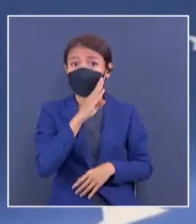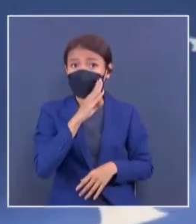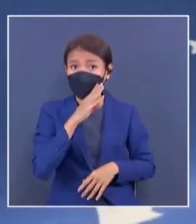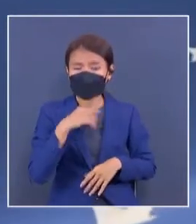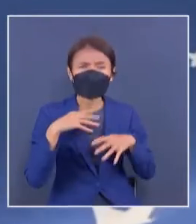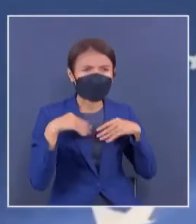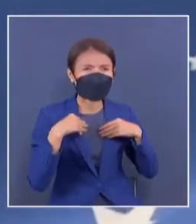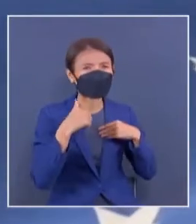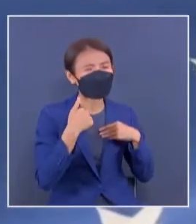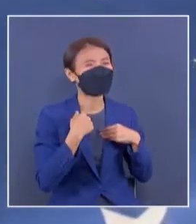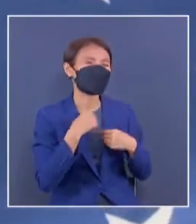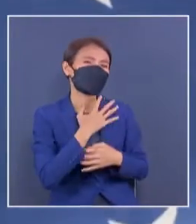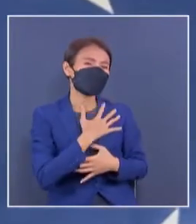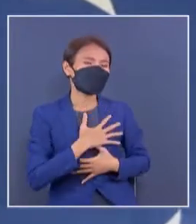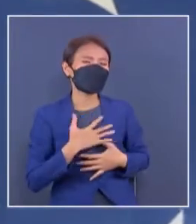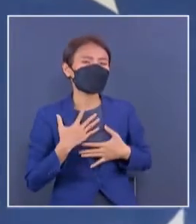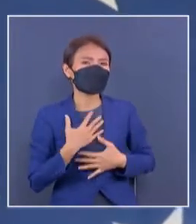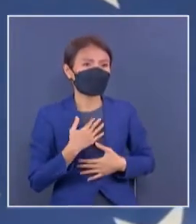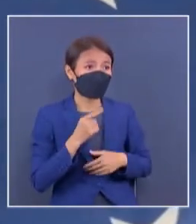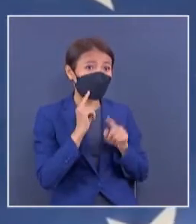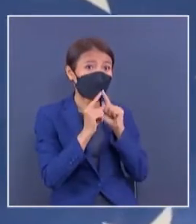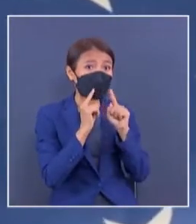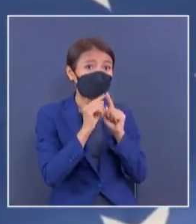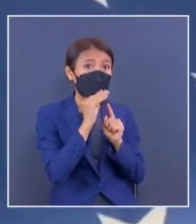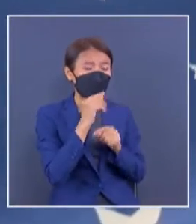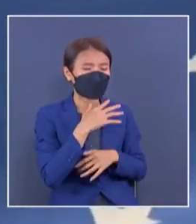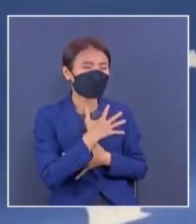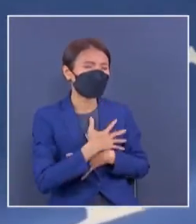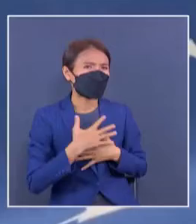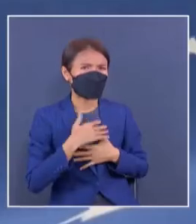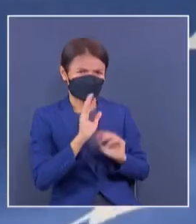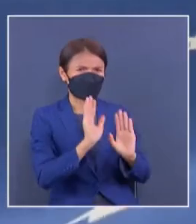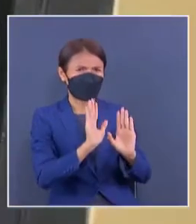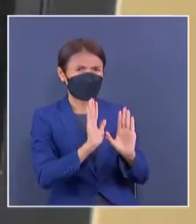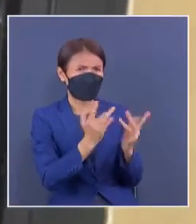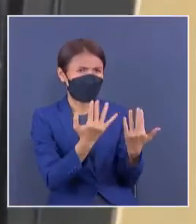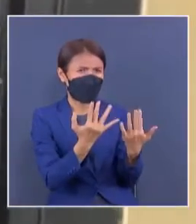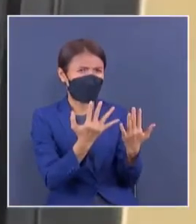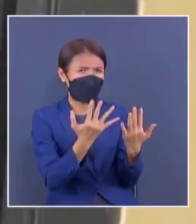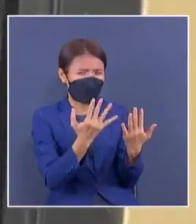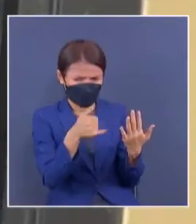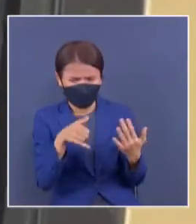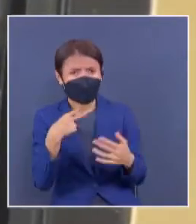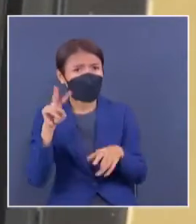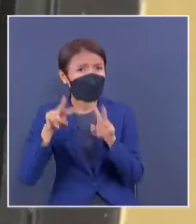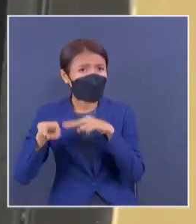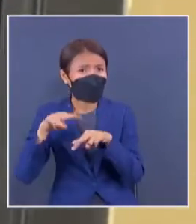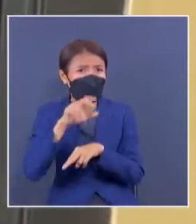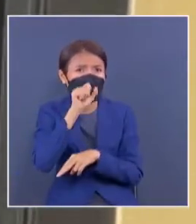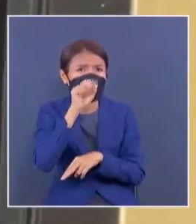ก็ค่อยๆพูดจาหวานล้อมไปโดยเธอออกอุบายบอกว่าเดี๋ยวขอลุกไปหาถุงยางอนามัย